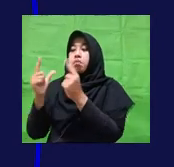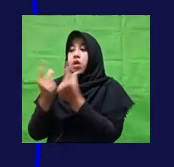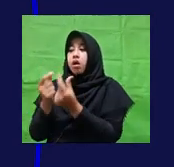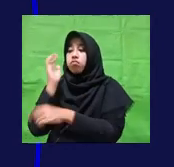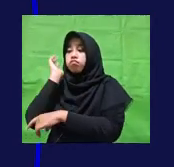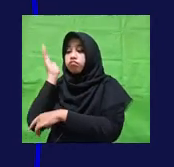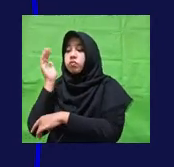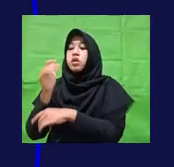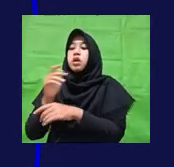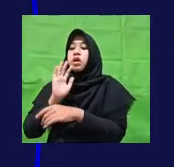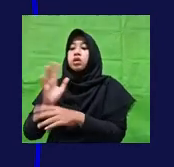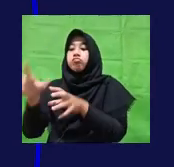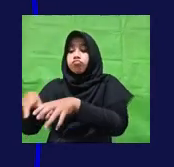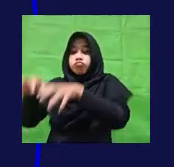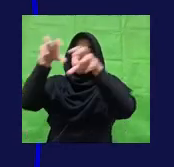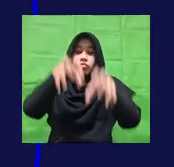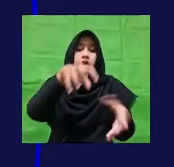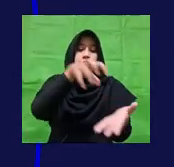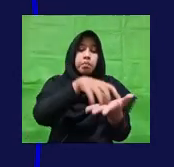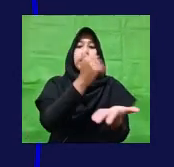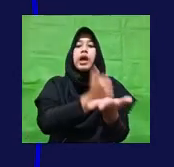masing-masing. Ya.